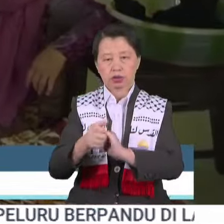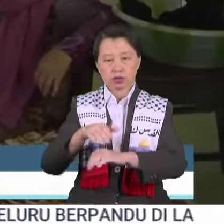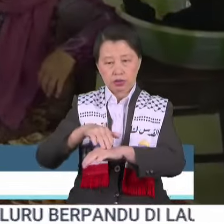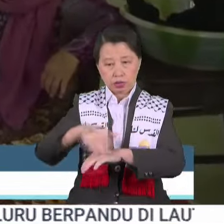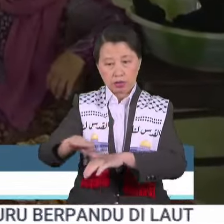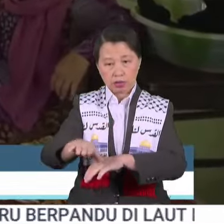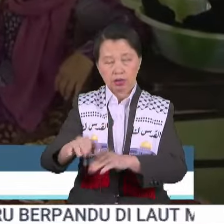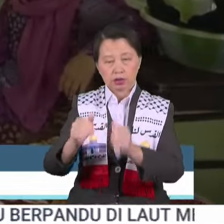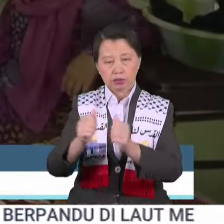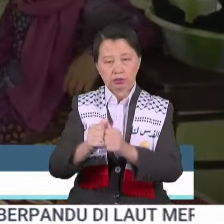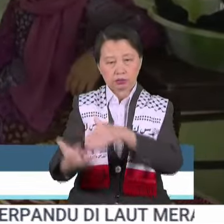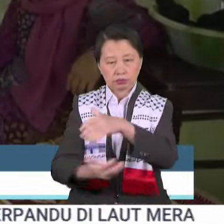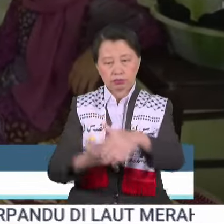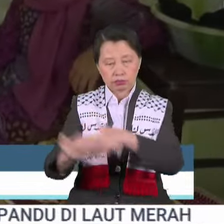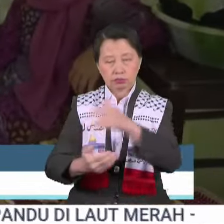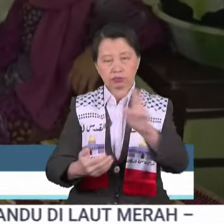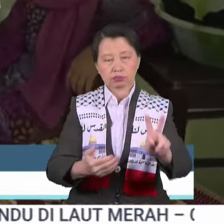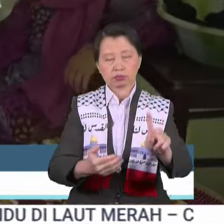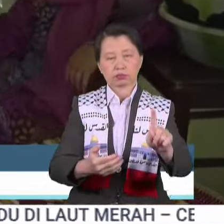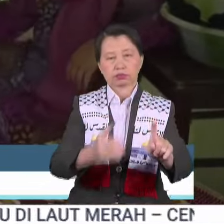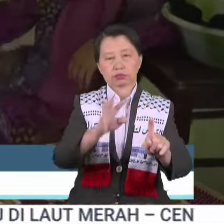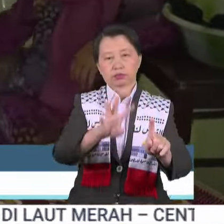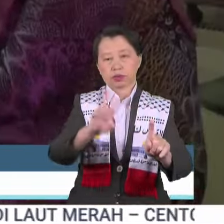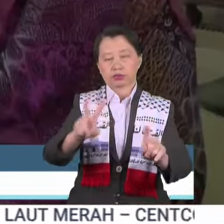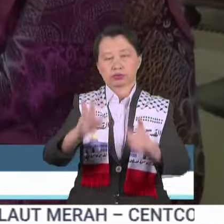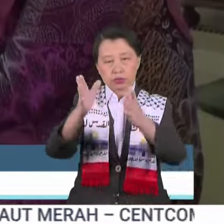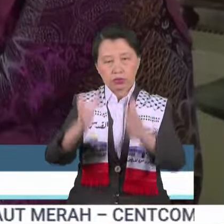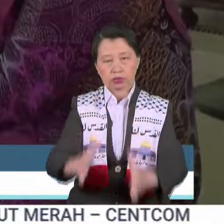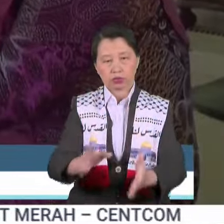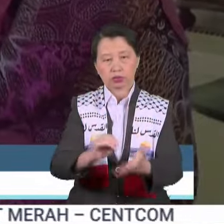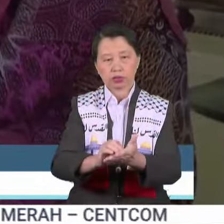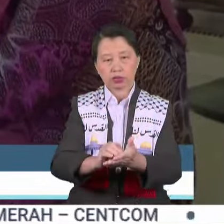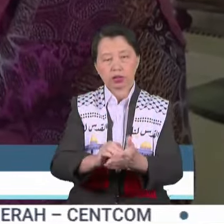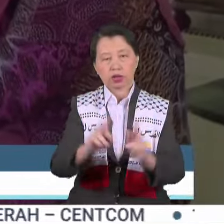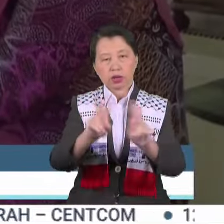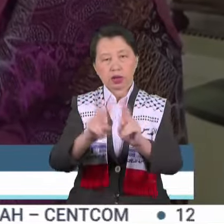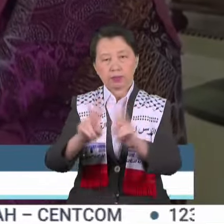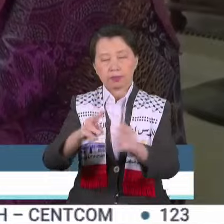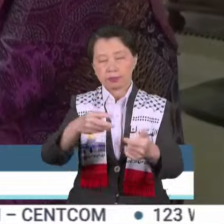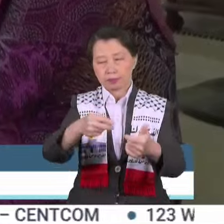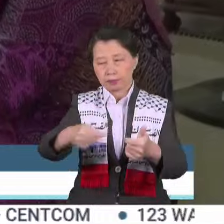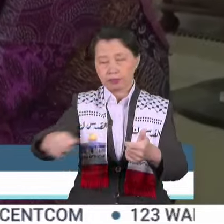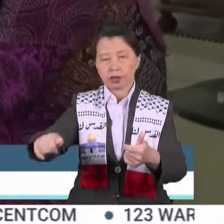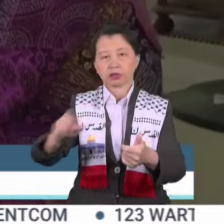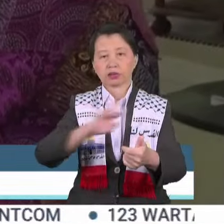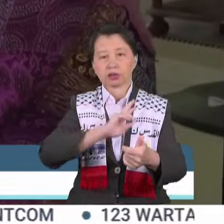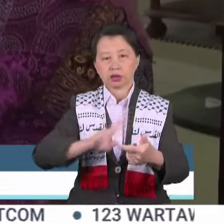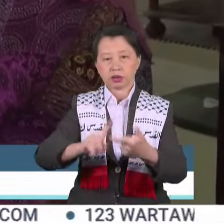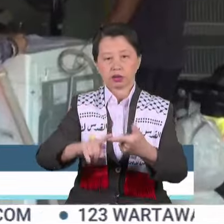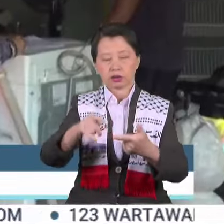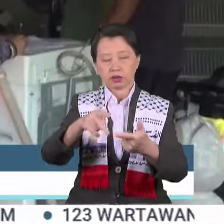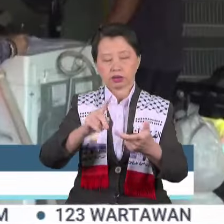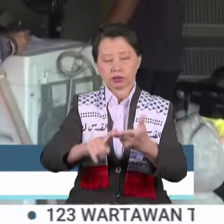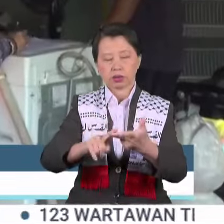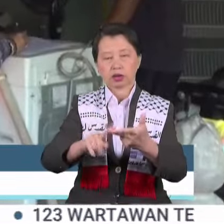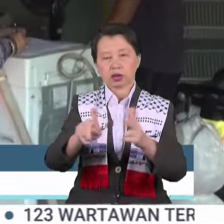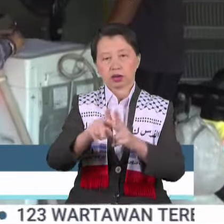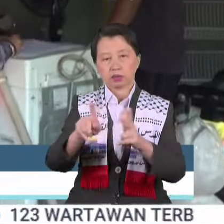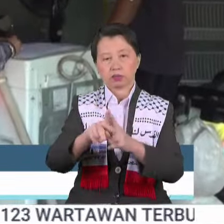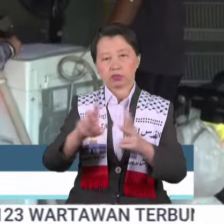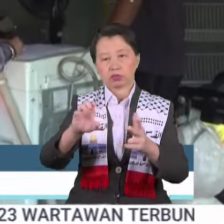dihantar menyantuni 142 penduduk di Kampung Pasir Raja, Kampung Syukur serta Jongok Batu.